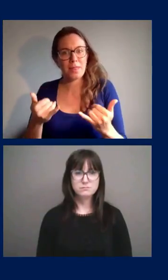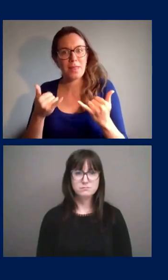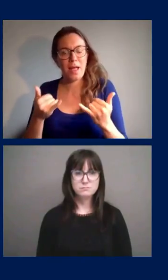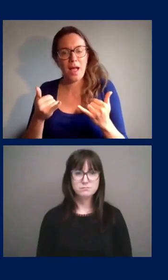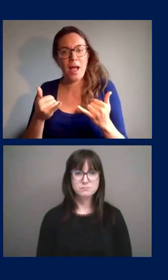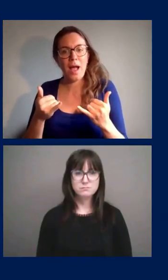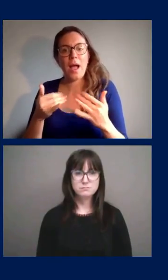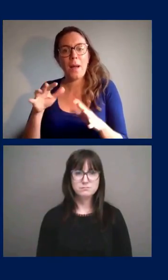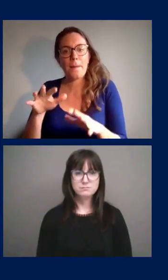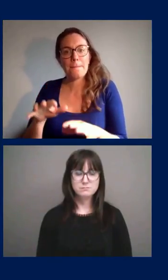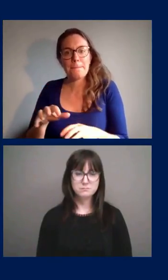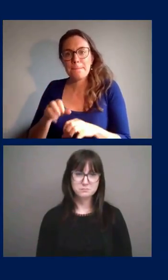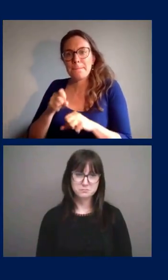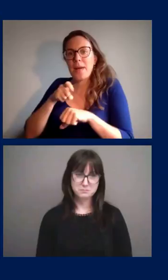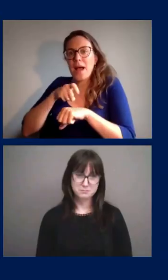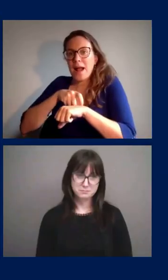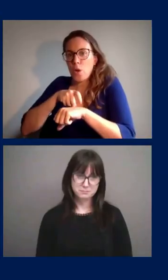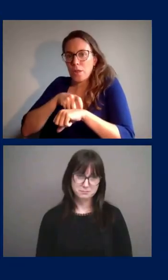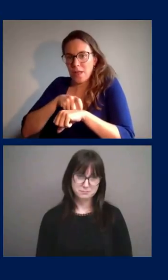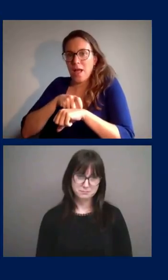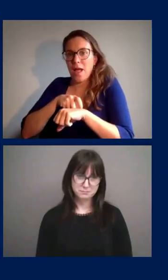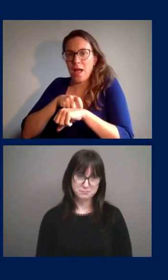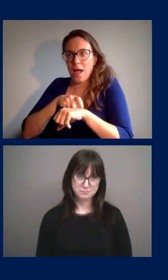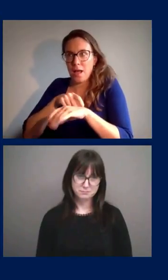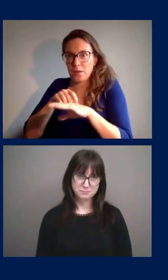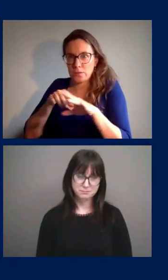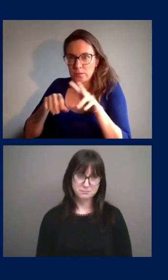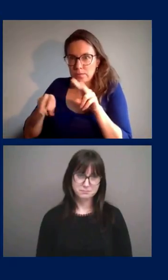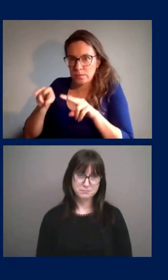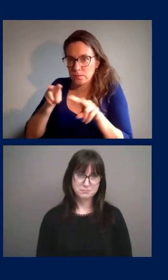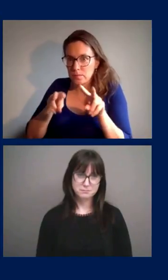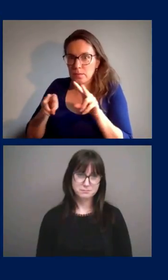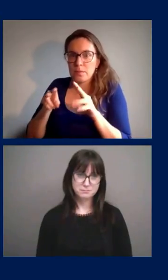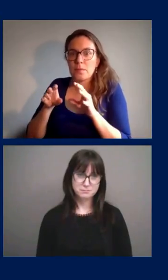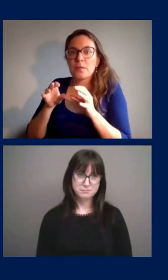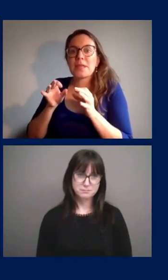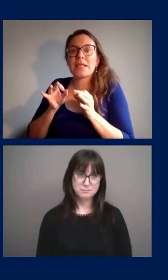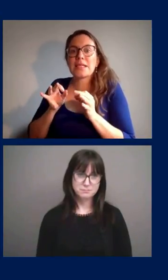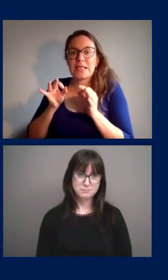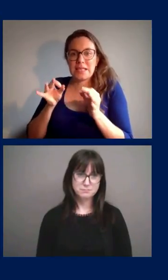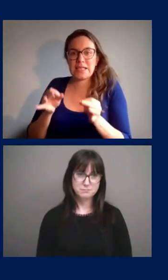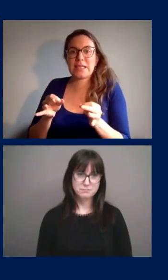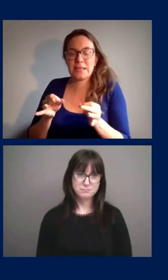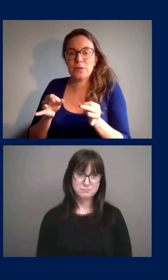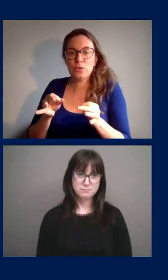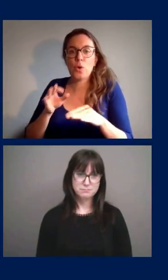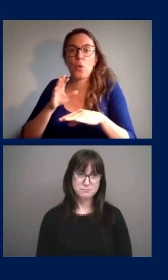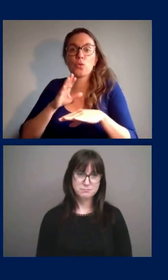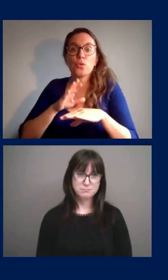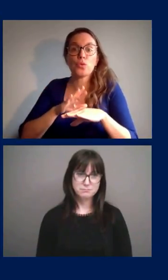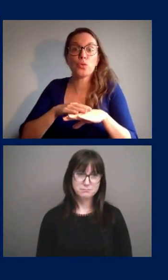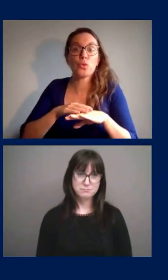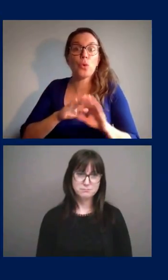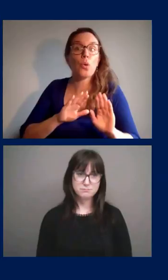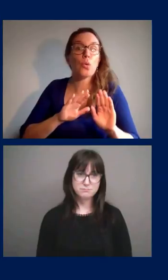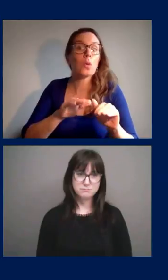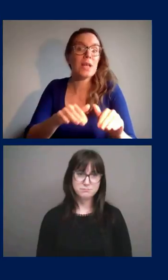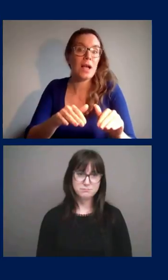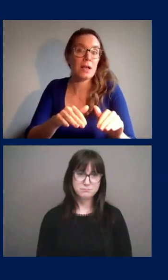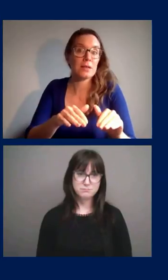à à à déterminer quels sont les impacts sur le niveau d'infection dans notre communauté